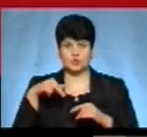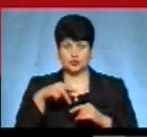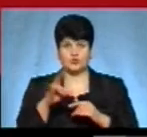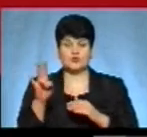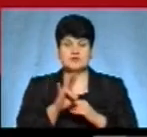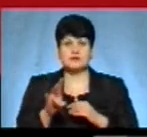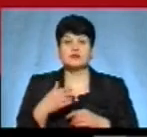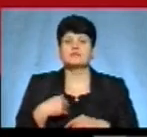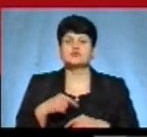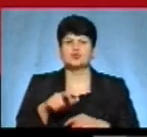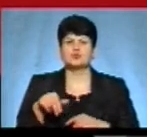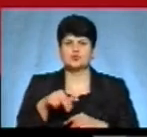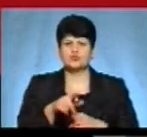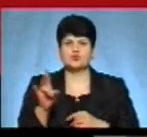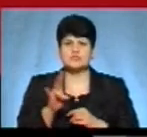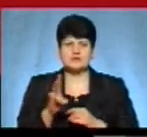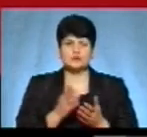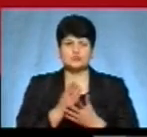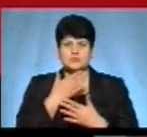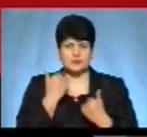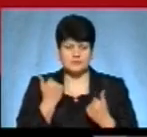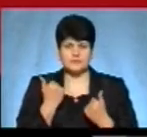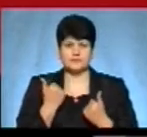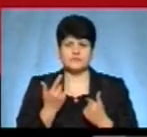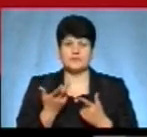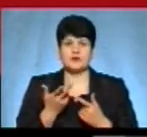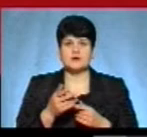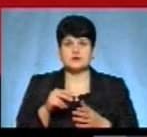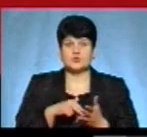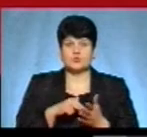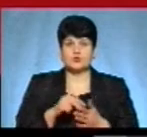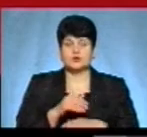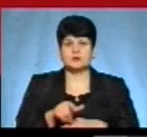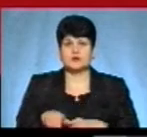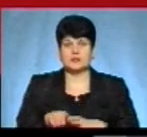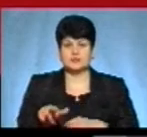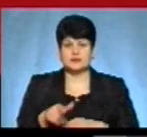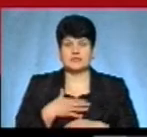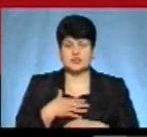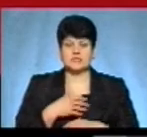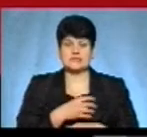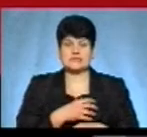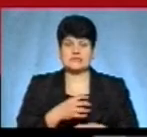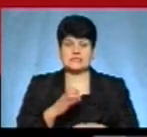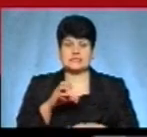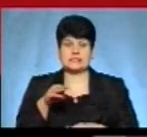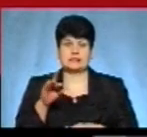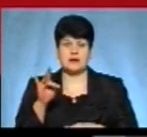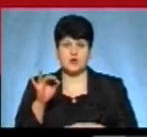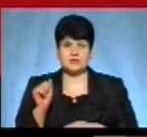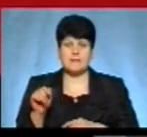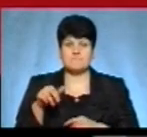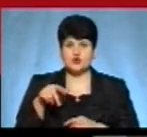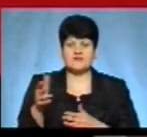Чого то нині люди йдуть до церкви, як нині не служиться? Вона вийшла, ми стоїмо на дорозі. Наш староста пішов збирати